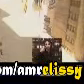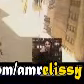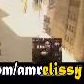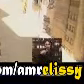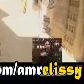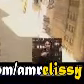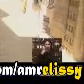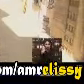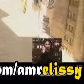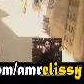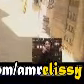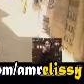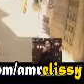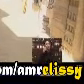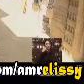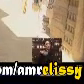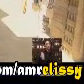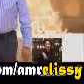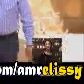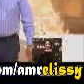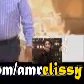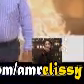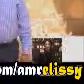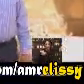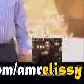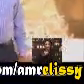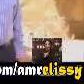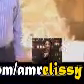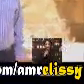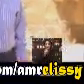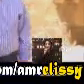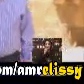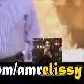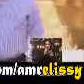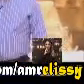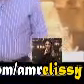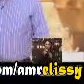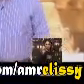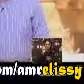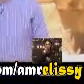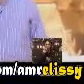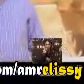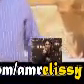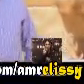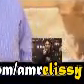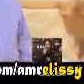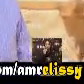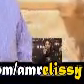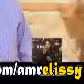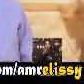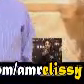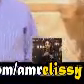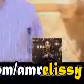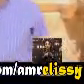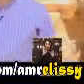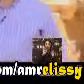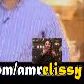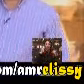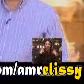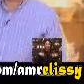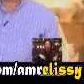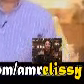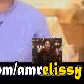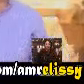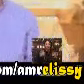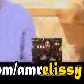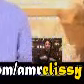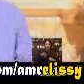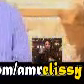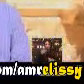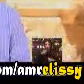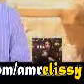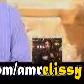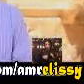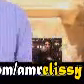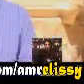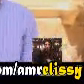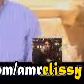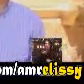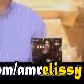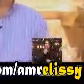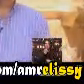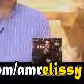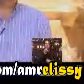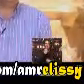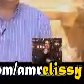اهلا بيكم في واحد من الناس. عاوز اتكلم عن قضيه مهمه جدا بتتعلق بصحه وحياه ملايين المصريين، هي